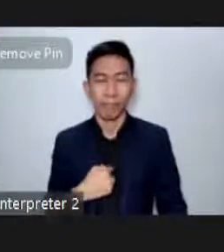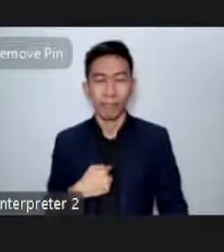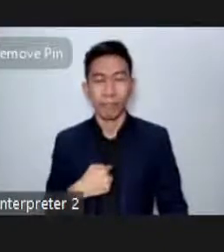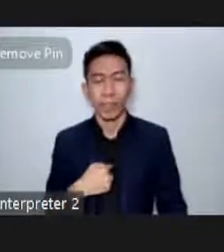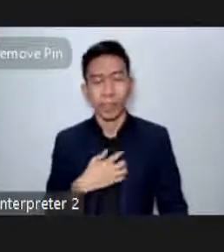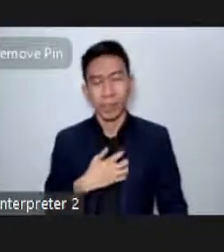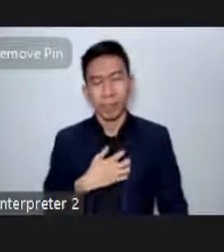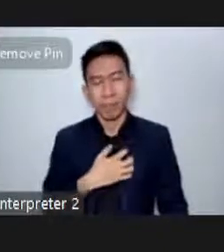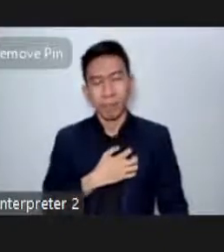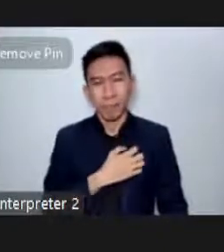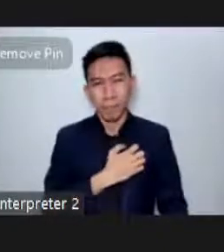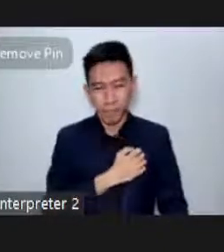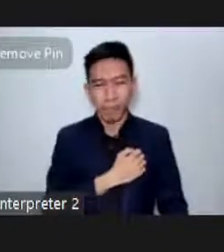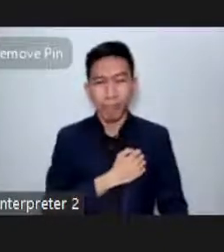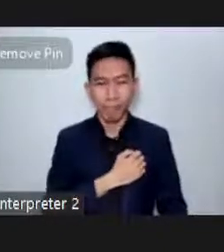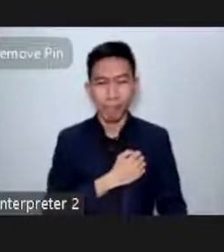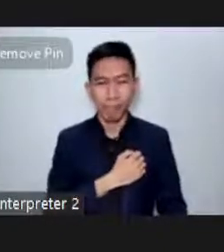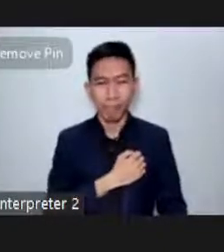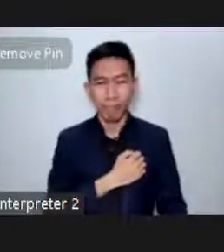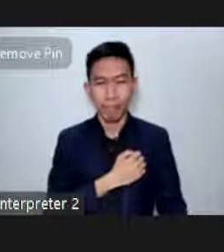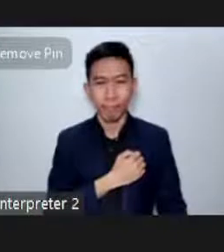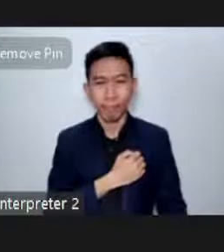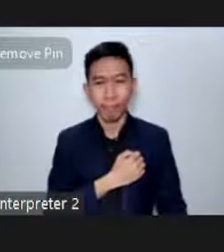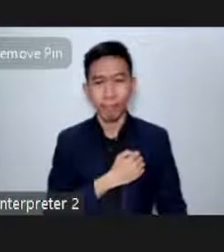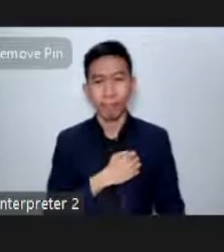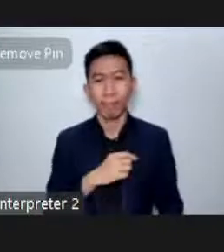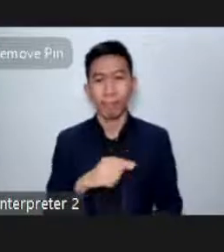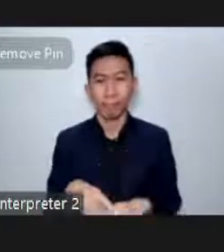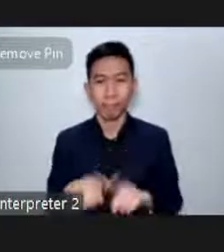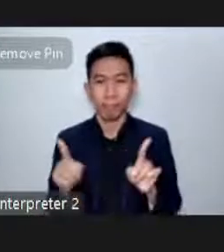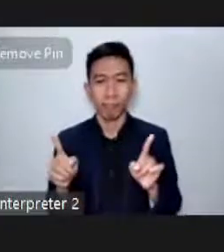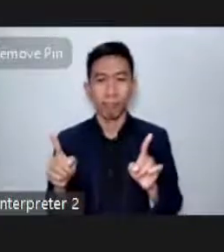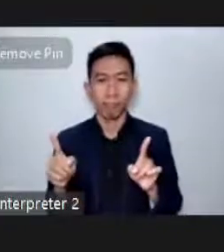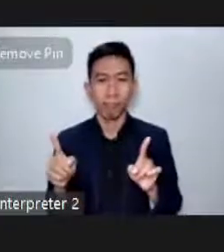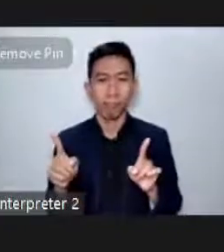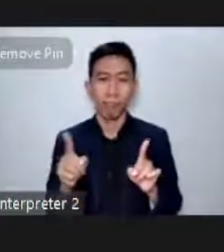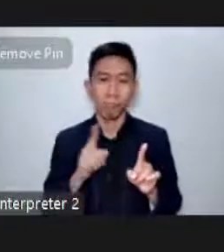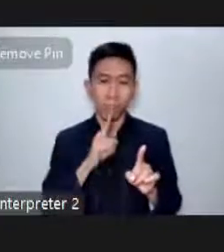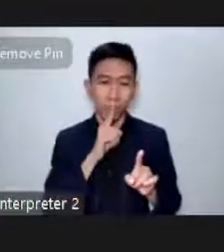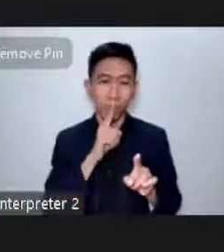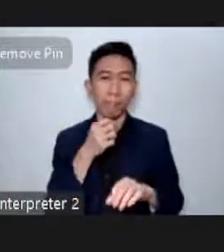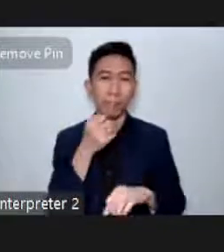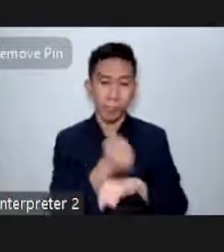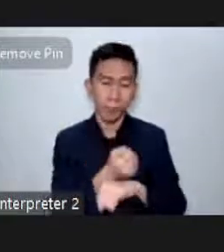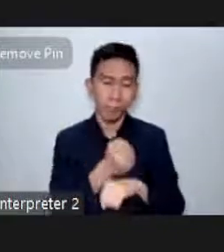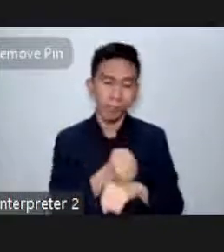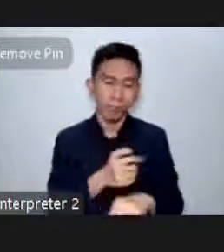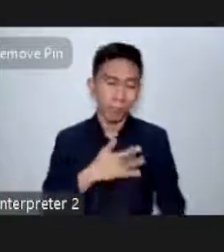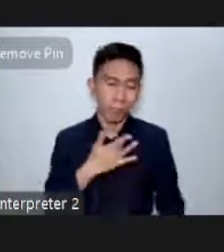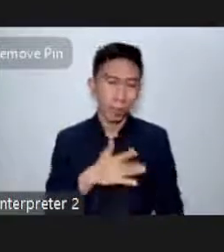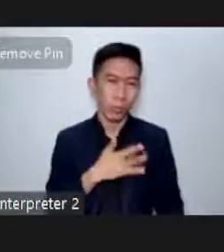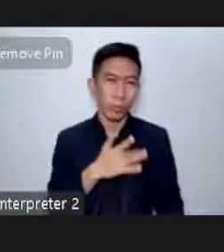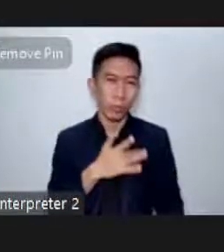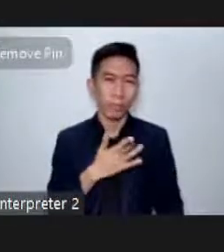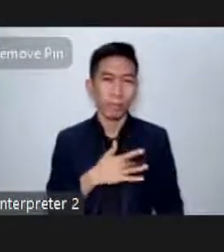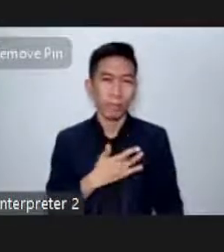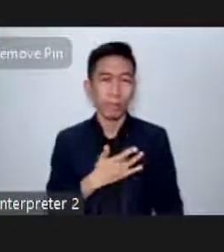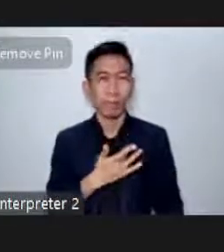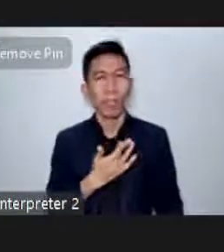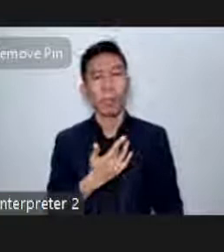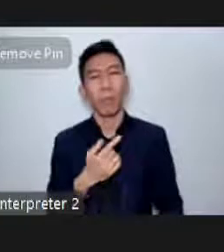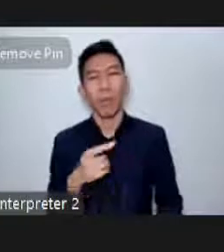parang masakit po. Pero dahil sobrang hirap ang emotional, bukod pa